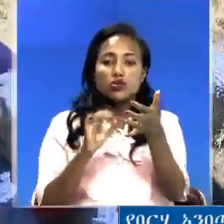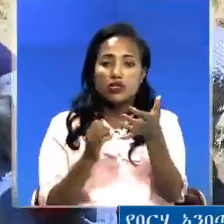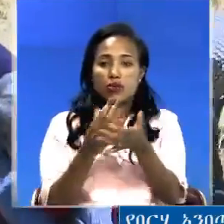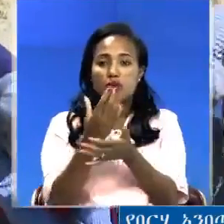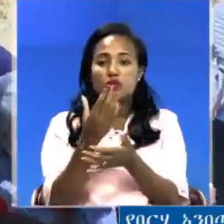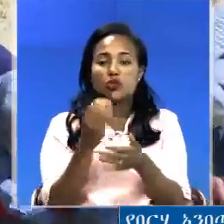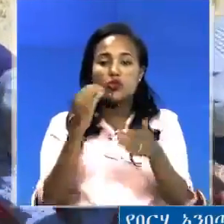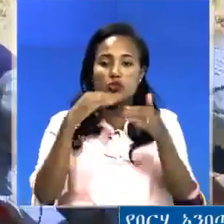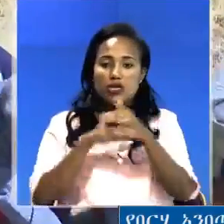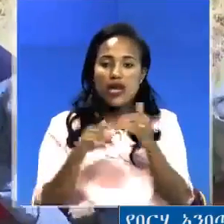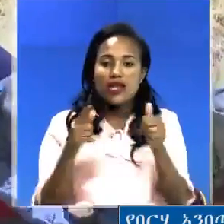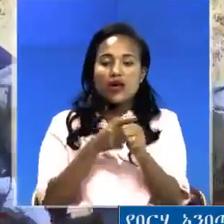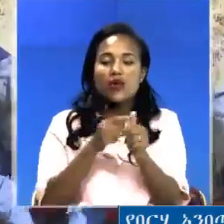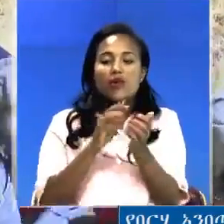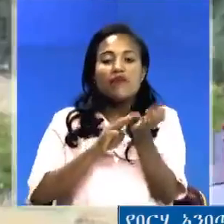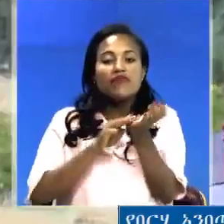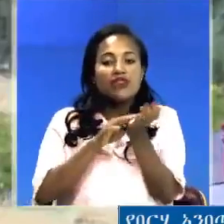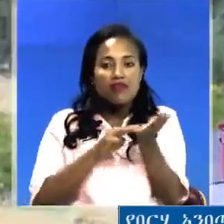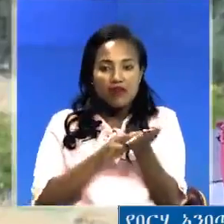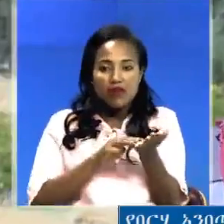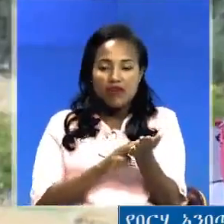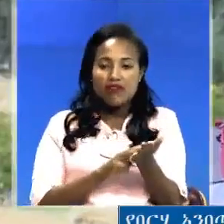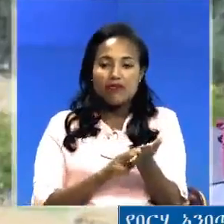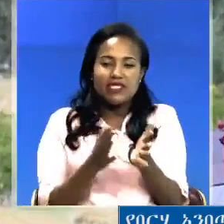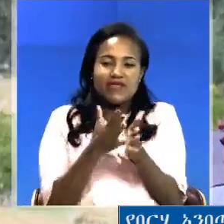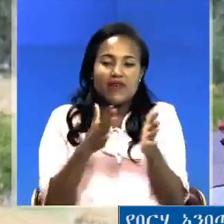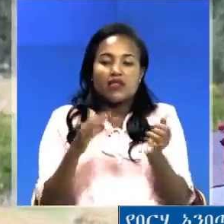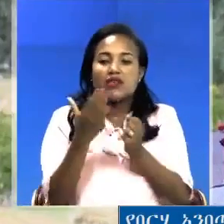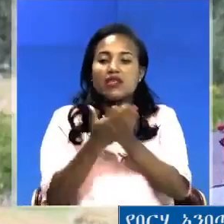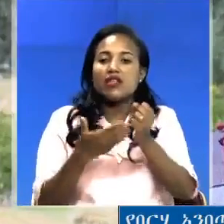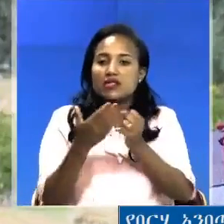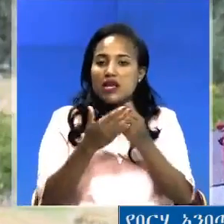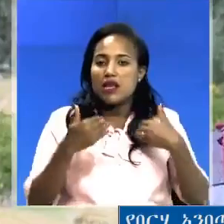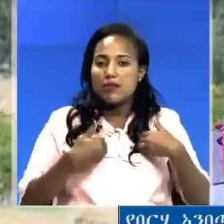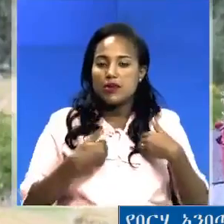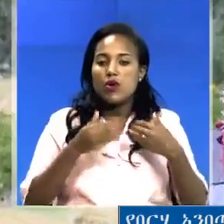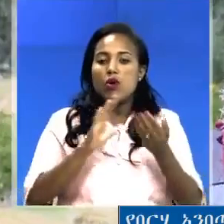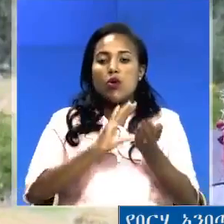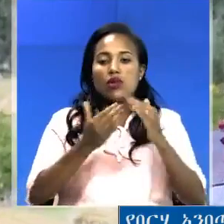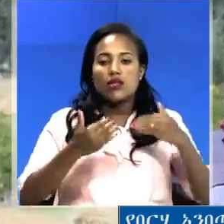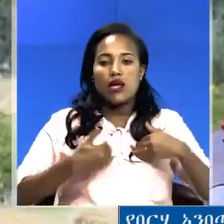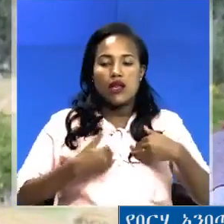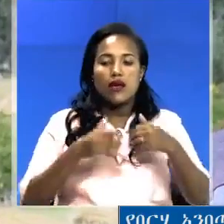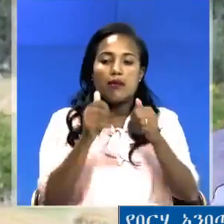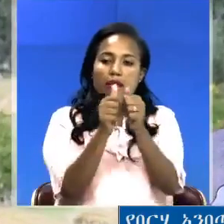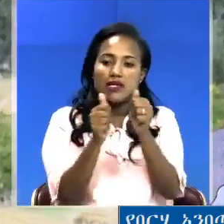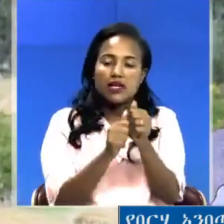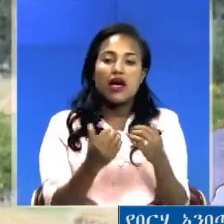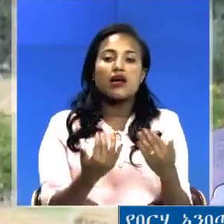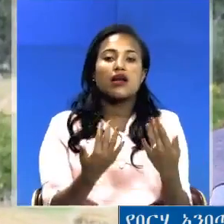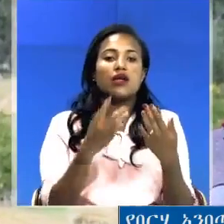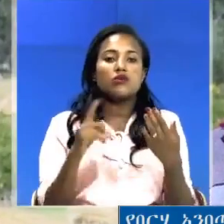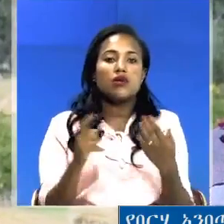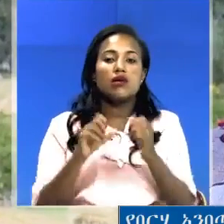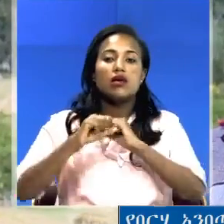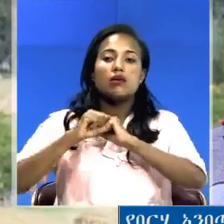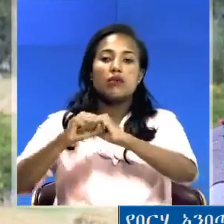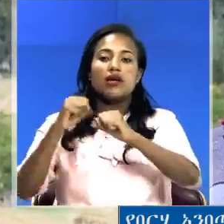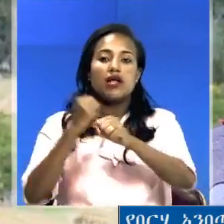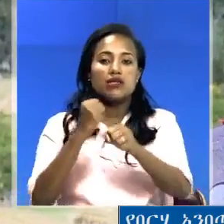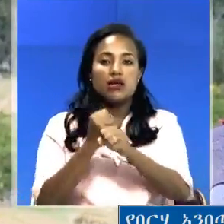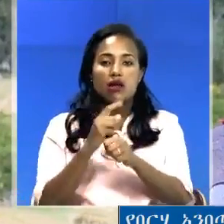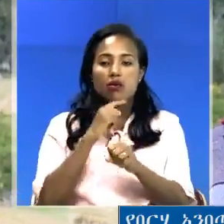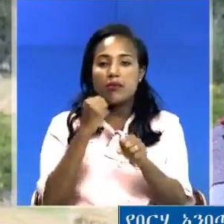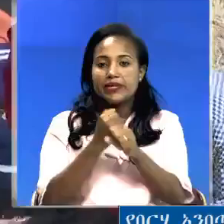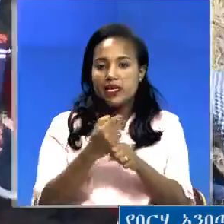አንዱ ጤፍ ነው። ጤፍ በስፋት እየተሰበሰበ ያለበት ሁኔታ ነው ያለው። የማሽላ ሰብል ገና ስለሆነ ያው መከላከል ስራ ነው መስራት